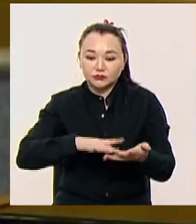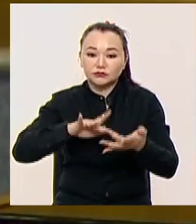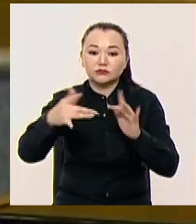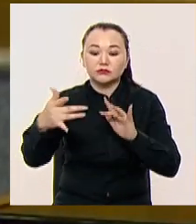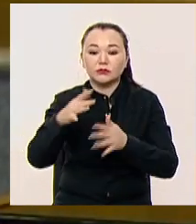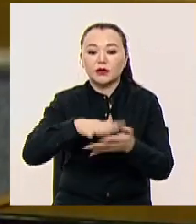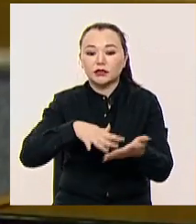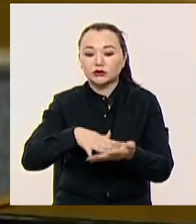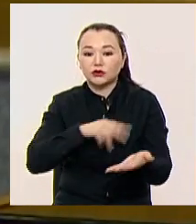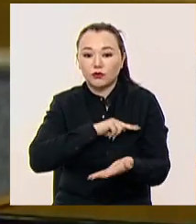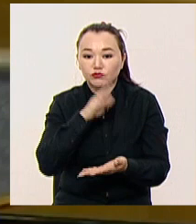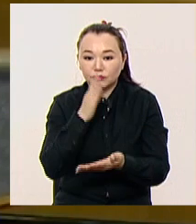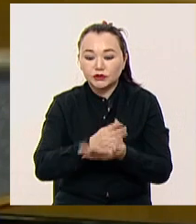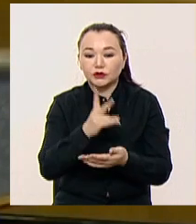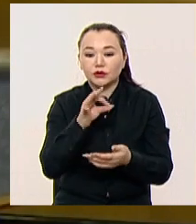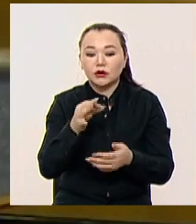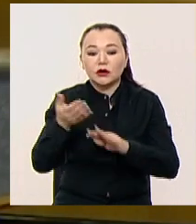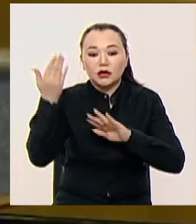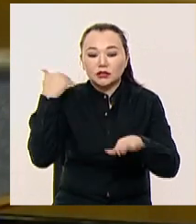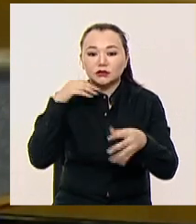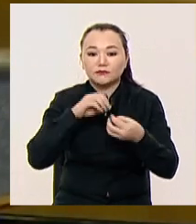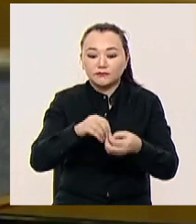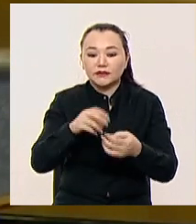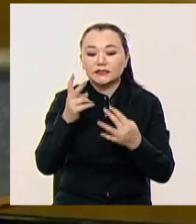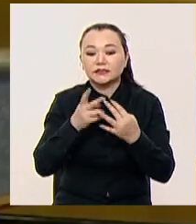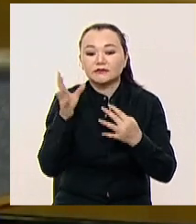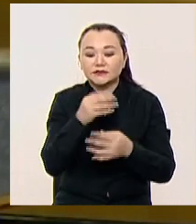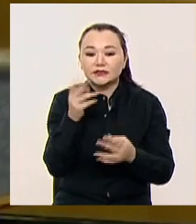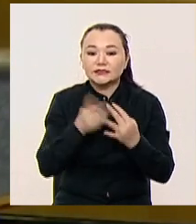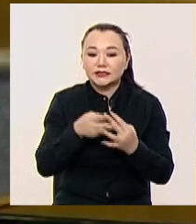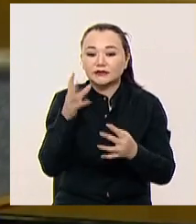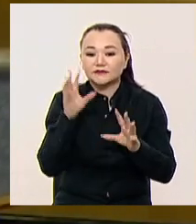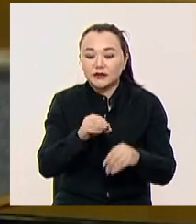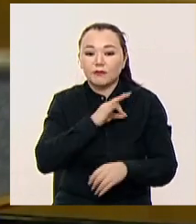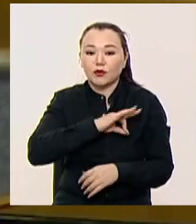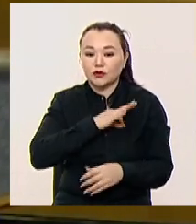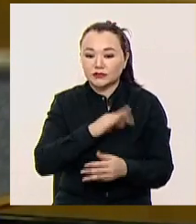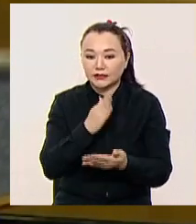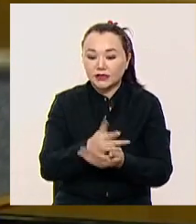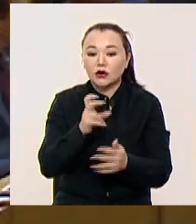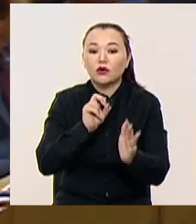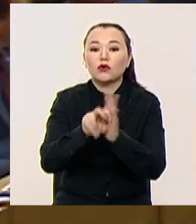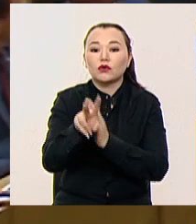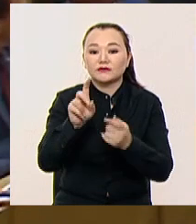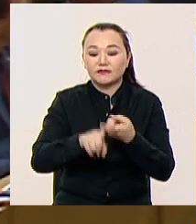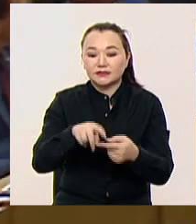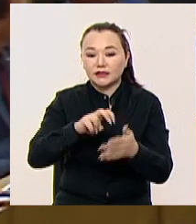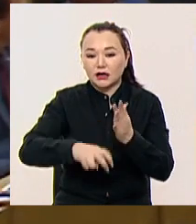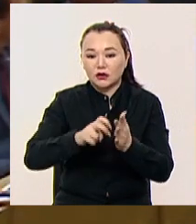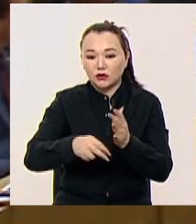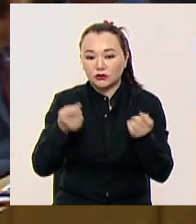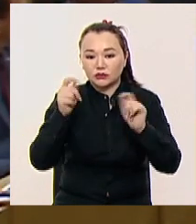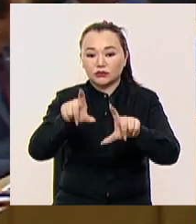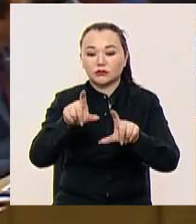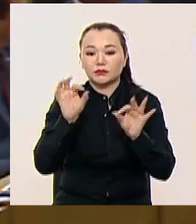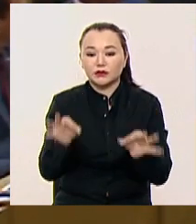қашықтан жалғастырып жатыр. Сондай-ақ бұрынғыша барлық жеңілдіктерді пайдаланып келеді. Сондықтан елден қашып кеткендерге салынатын салықты